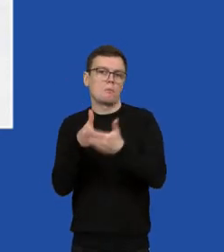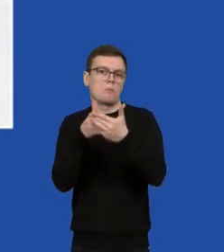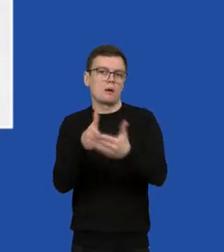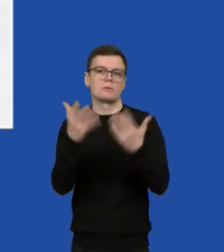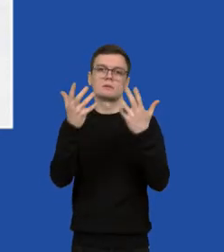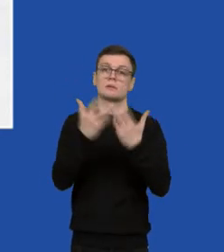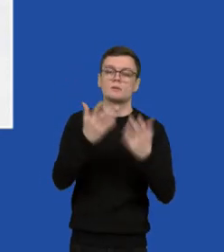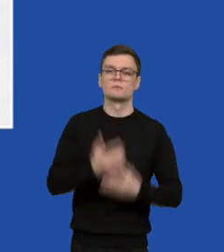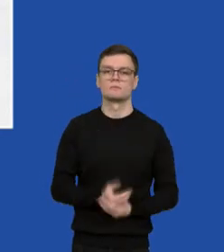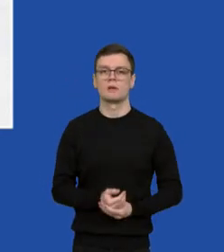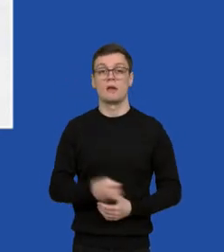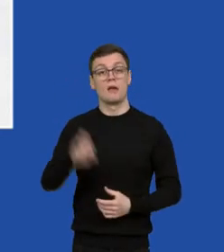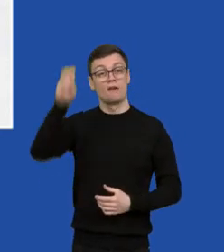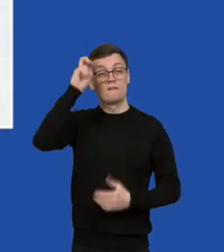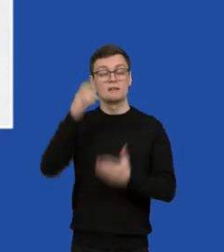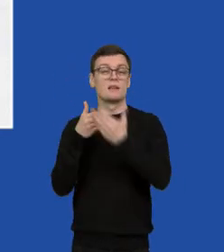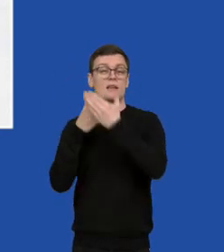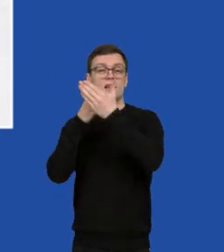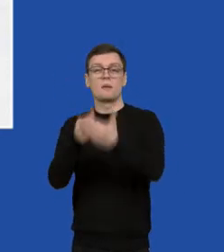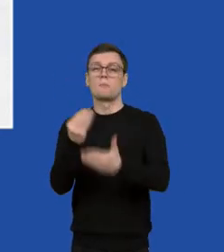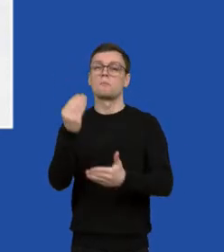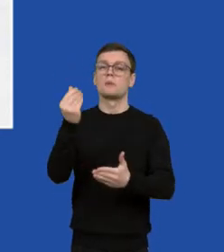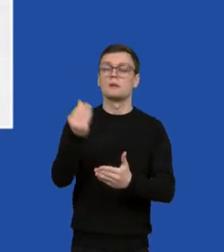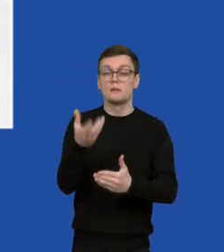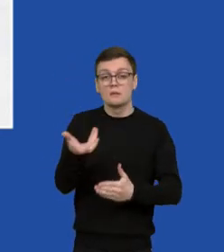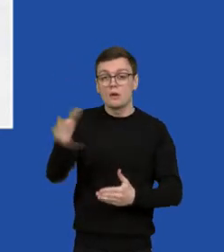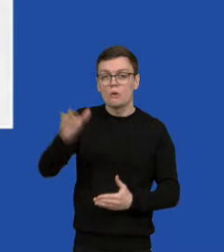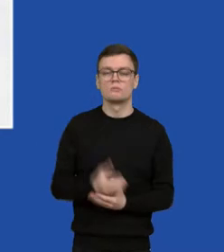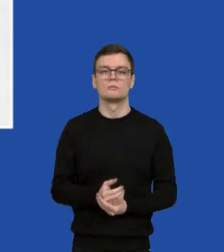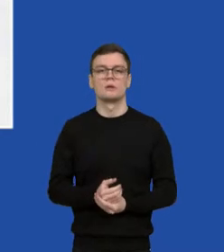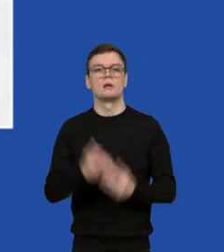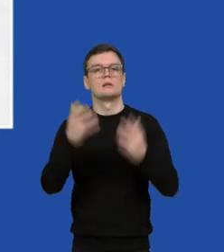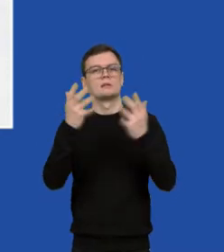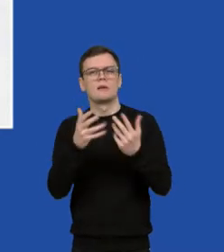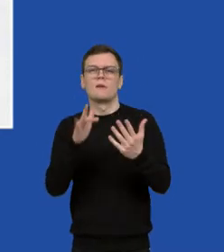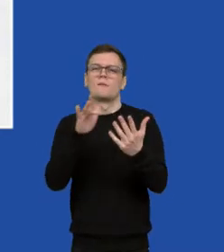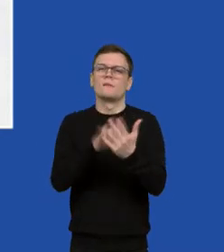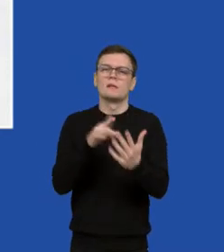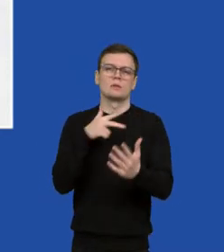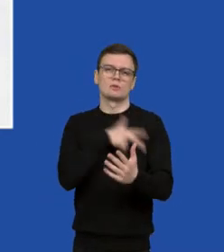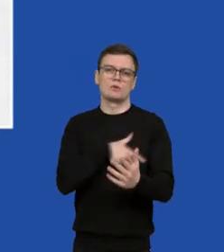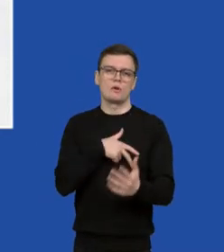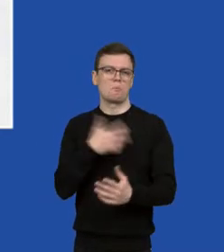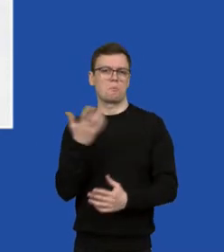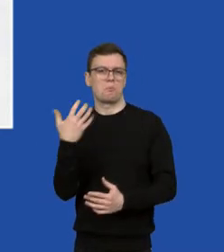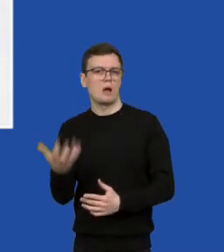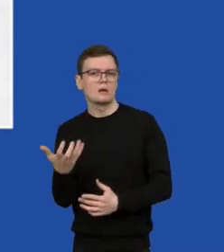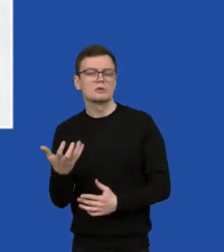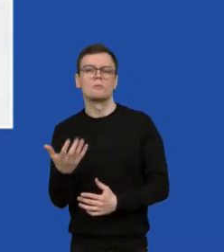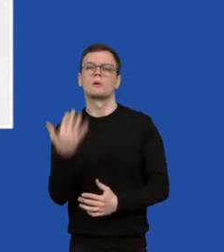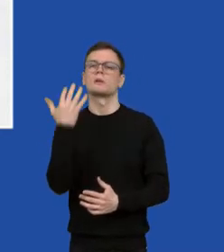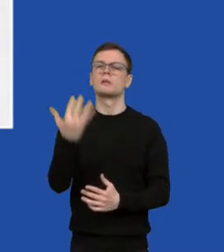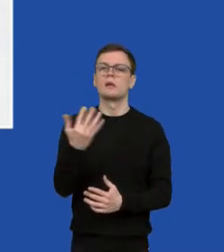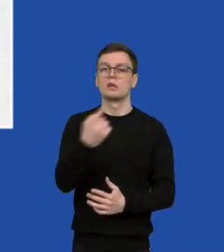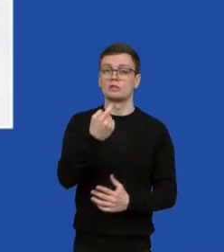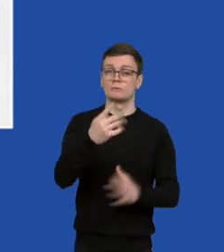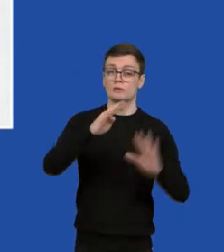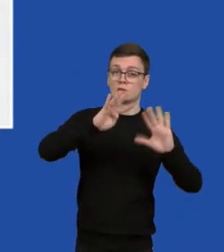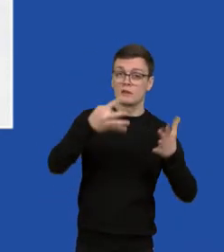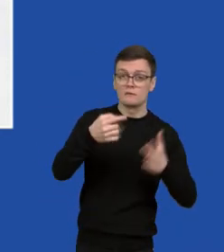Padidinus valstybės remiamų pajamų dydį, prognozuojama, kad vidutinis socialinės pašalpos dydis padidės nuo 109